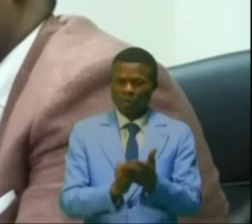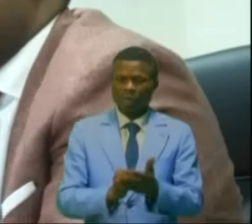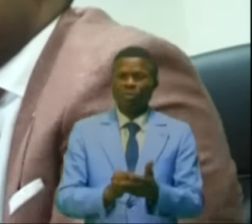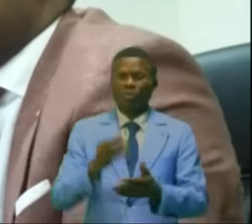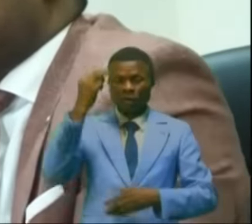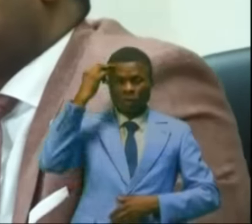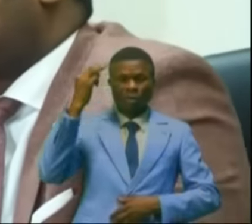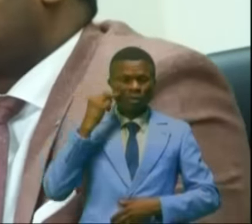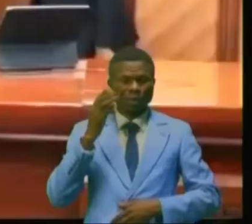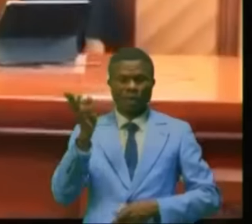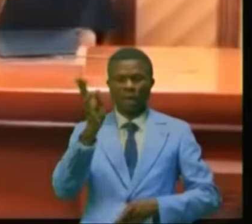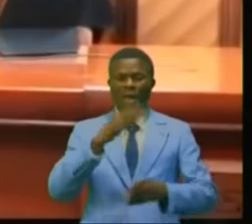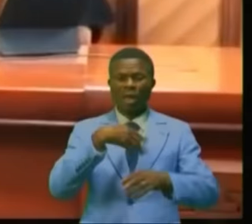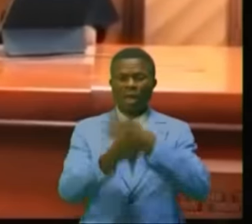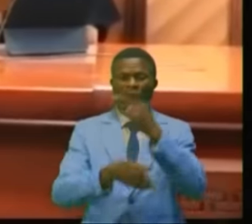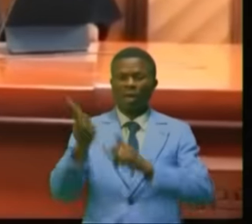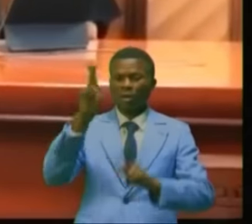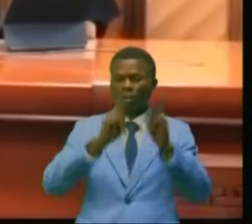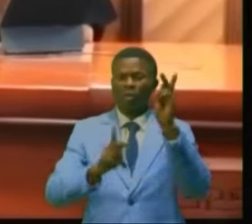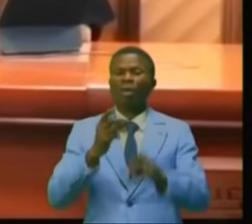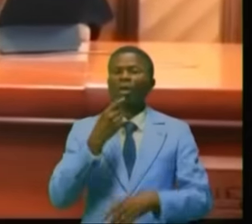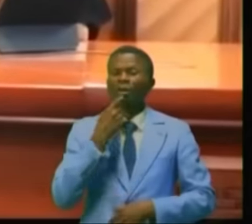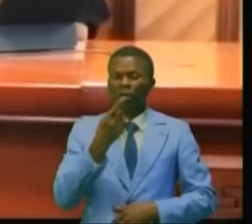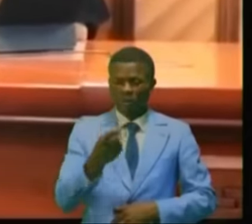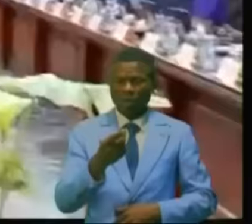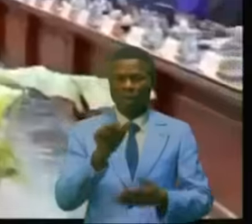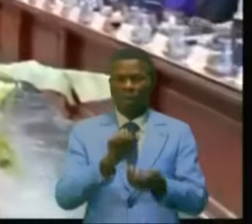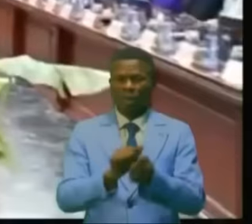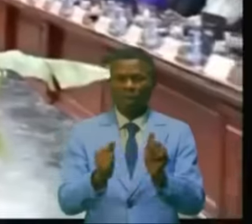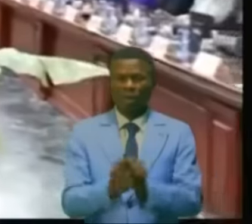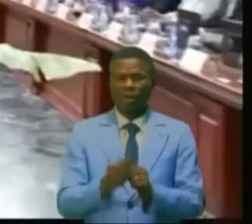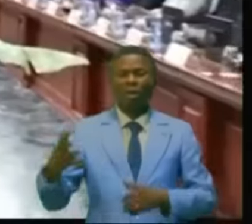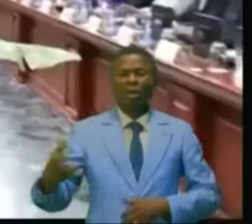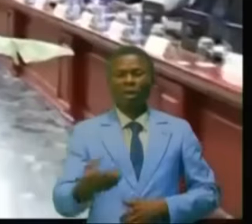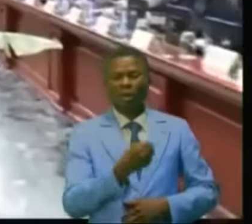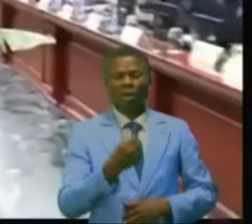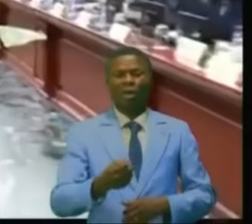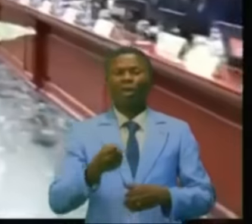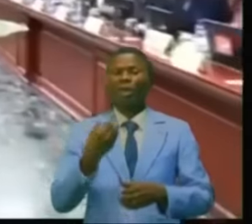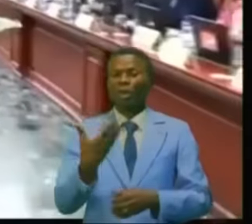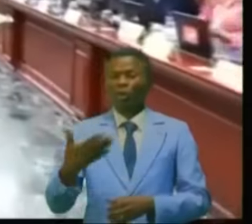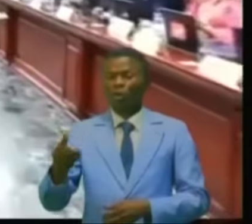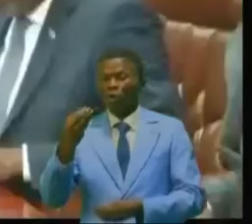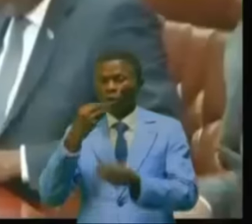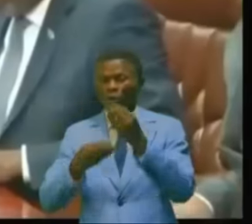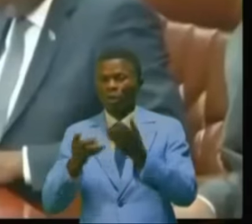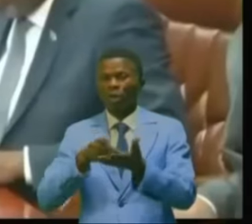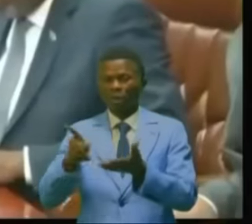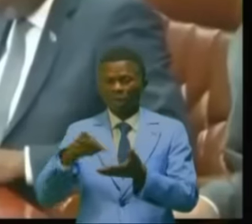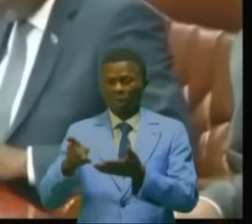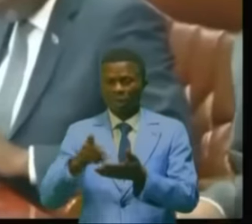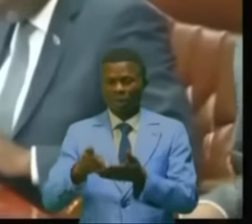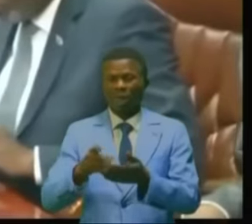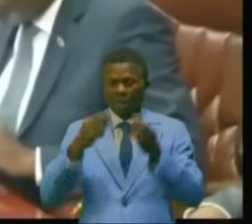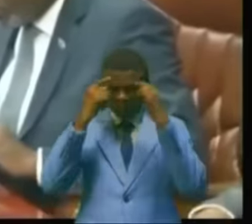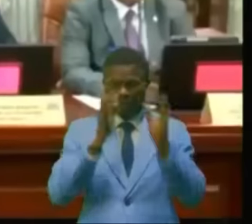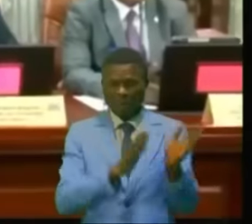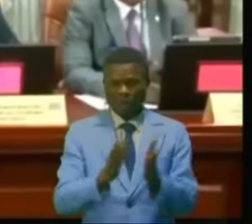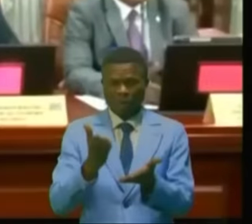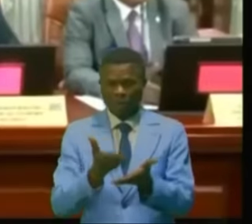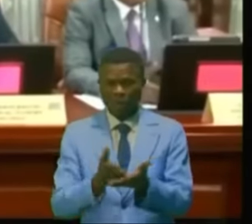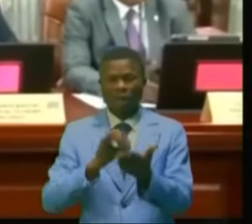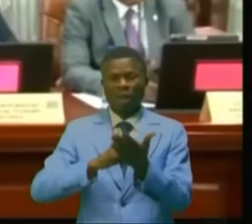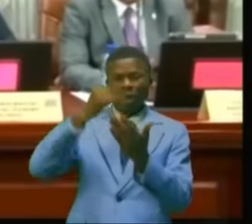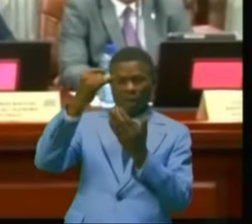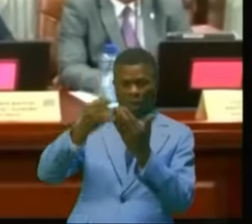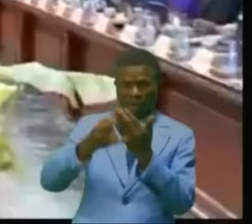de l'administration publique congolaise a indiqué que, s'agissant de la récupération du pouvoir d'achat, qu'une batterie des mesures a été apprêtée sous forme de projet